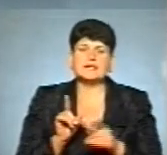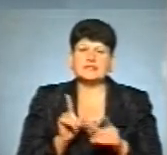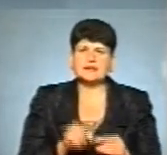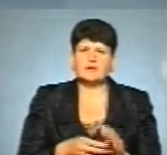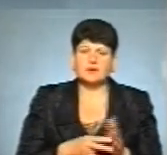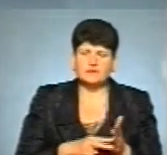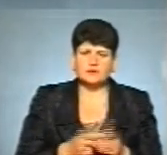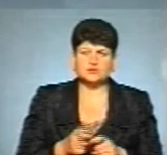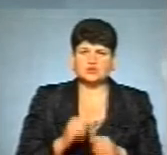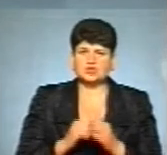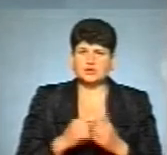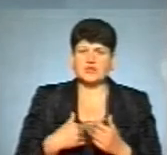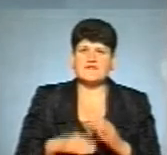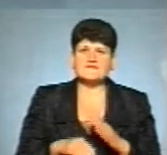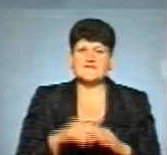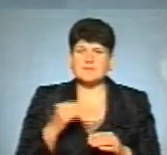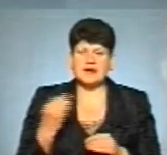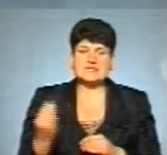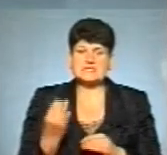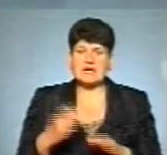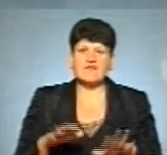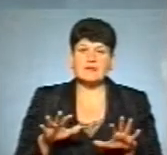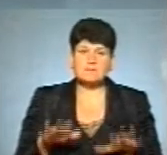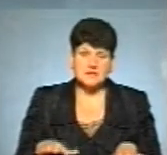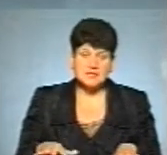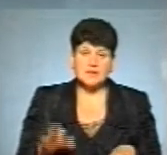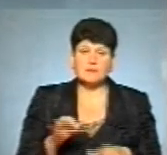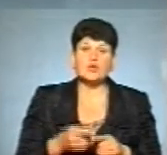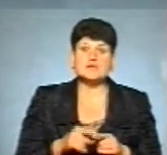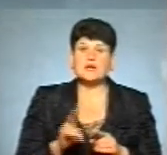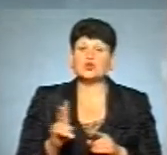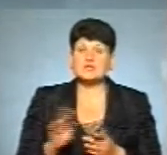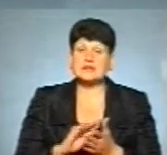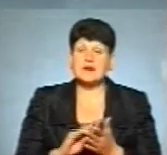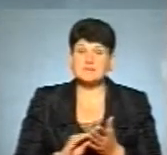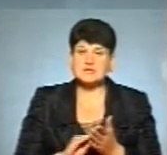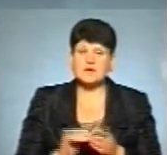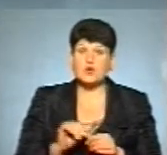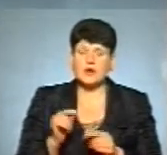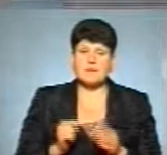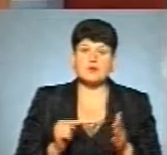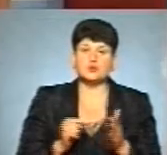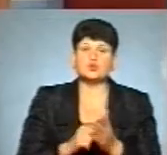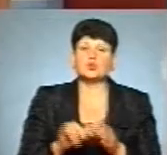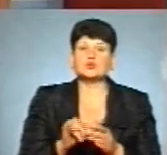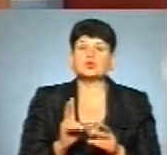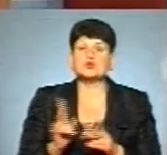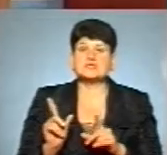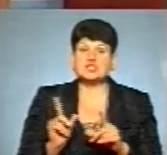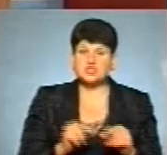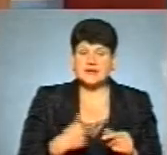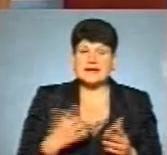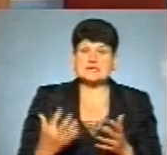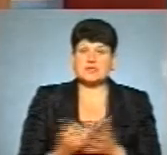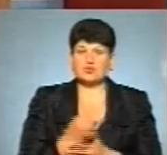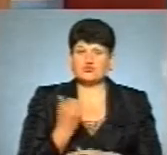але дуже часто я просто вибираю якесь цікаве місце, про це десь хтось написав, окрема точка, на яку дуже рідко хтось заїжджає. Я знаходжу